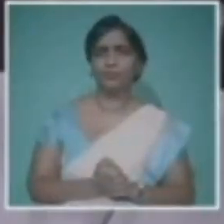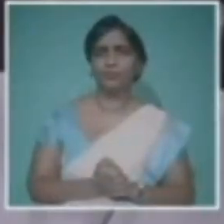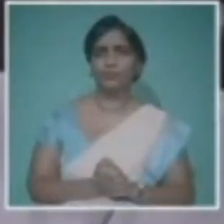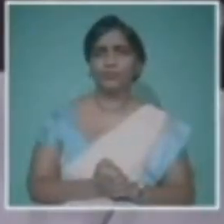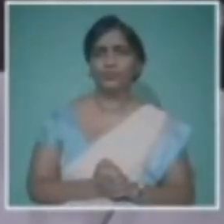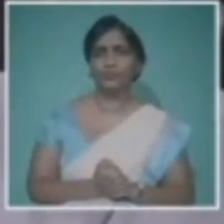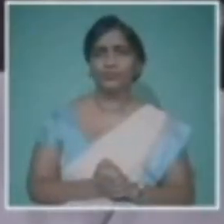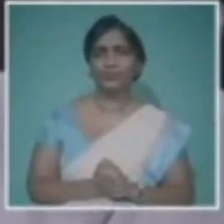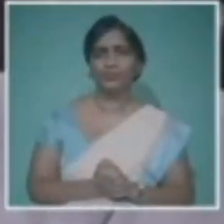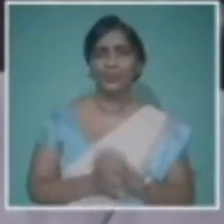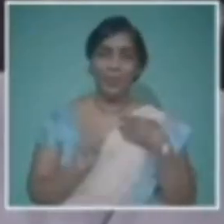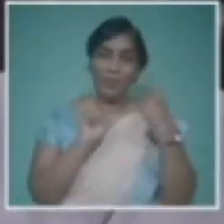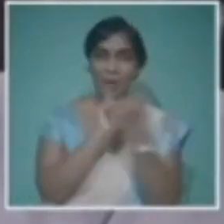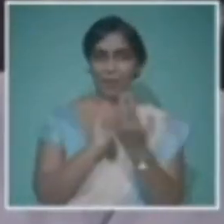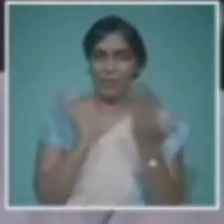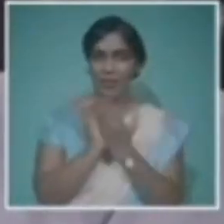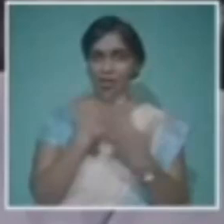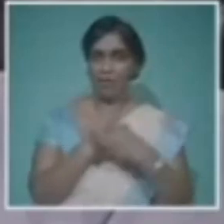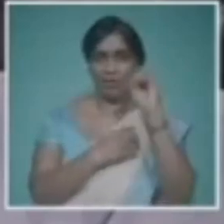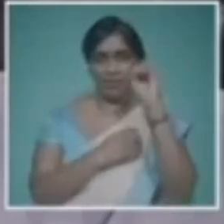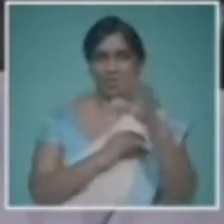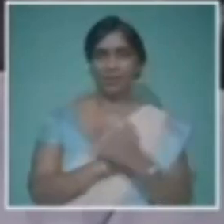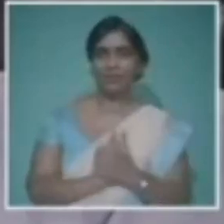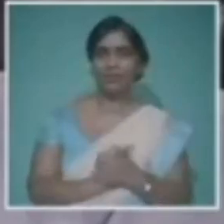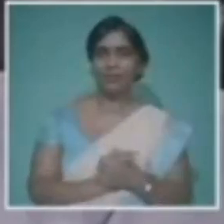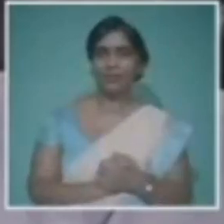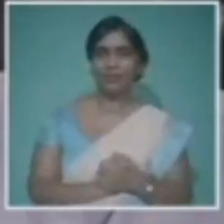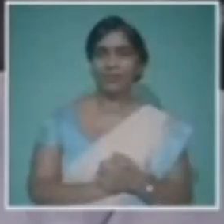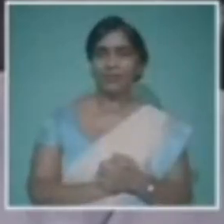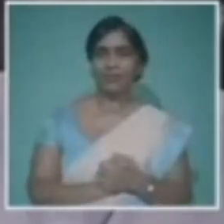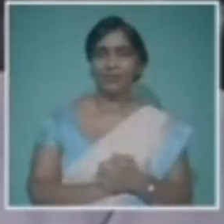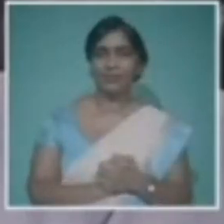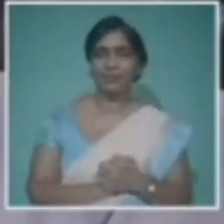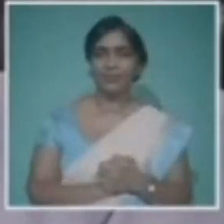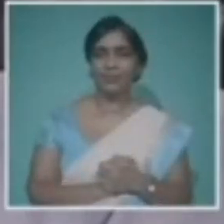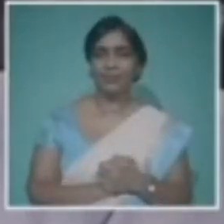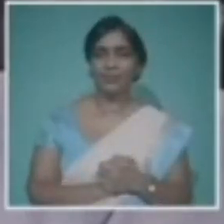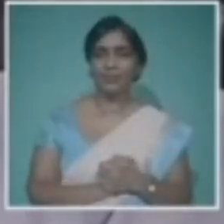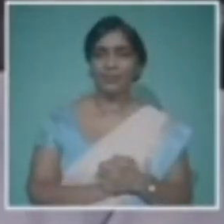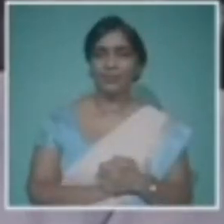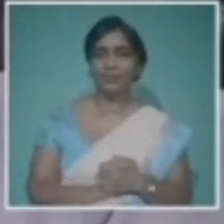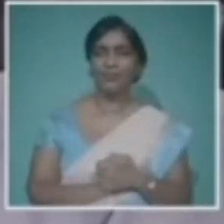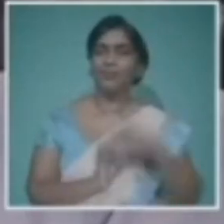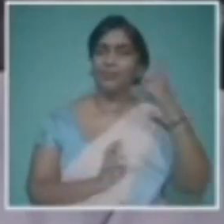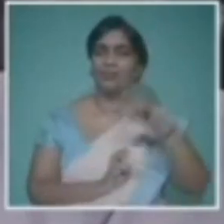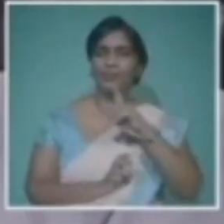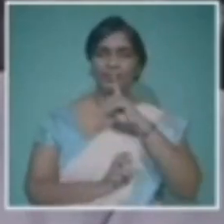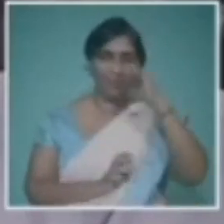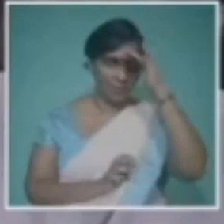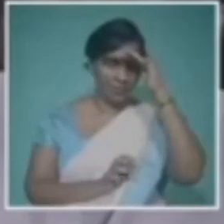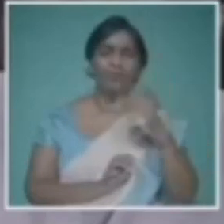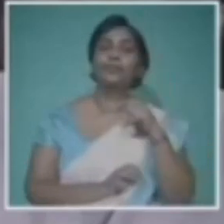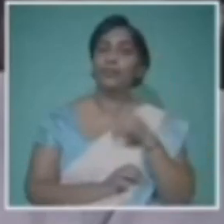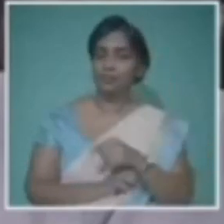මම ඒක ඔබතුමාට හම්බුනම දෙන්න පත්‍රිකාව පිටපතක් ඒ නිසා මම නියෝජ්‍ය කතානායකතුමනි